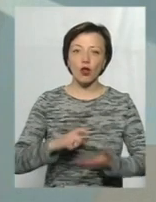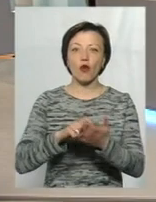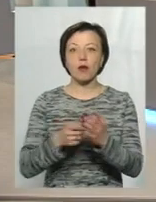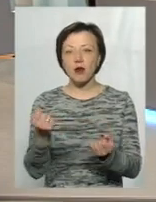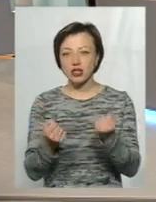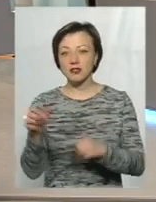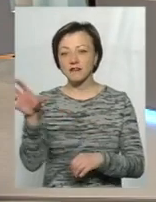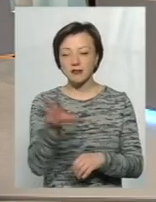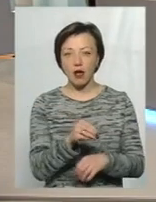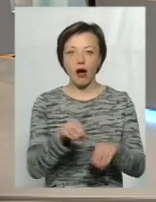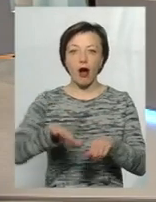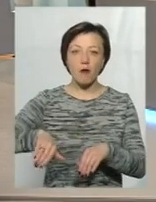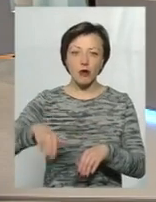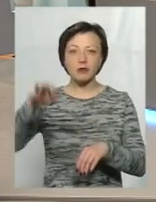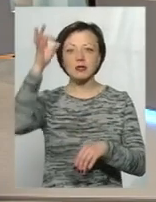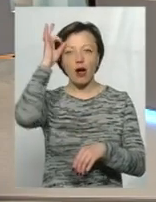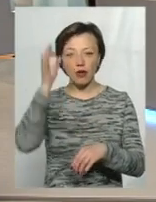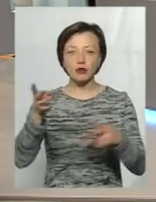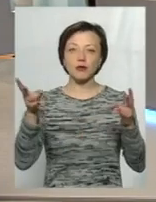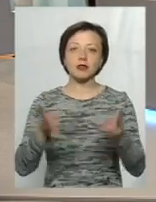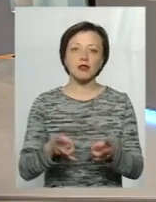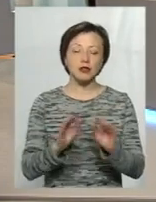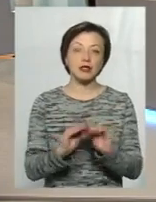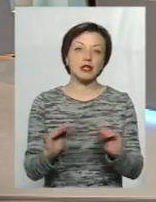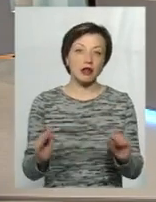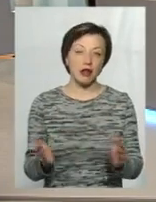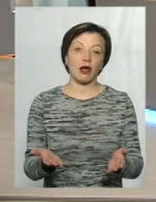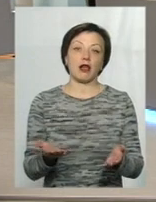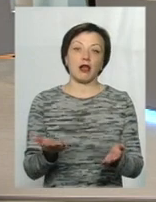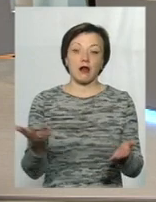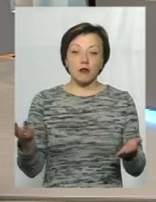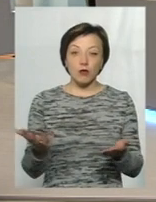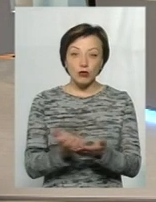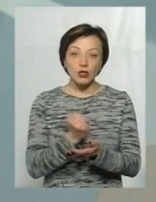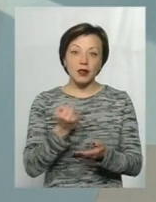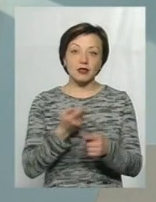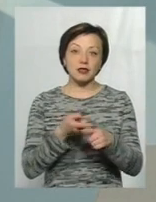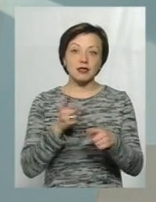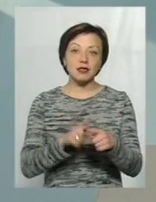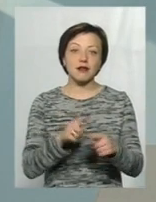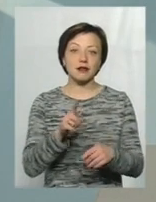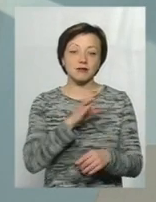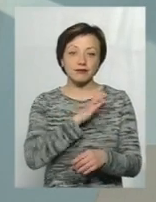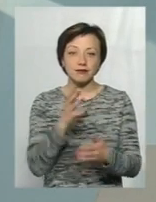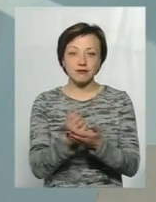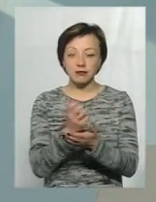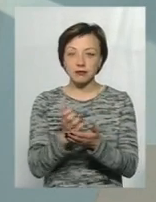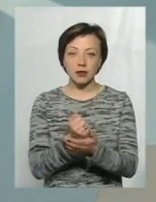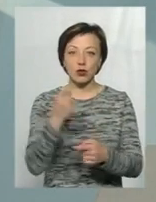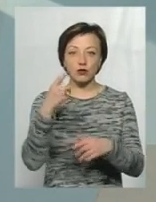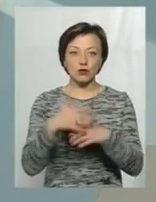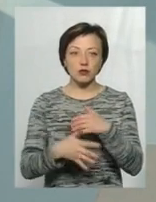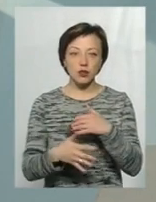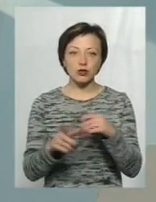все, а потім вже згадують, що необхідно. І потім виходить, що ці набуті матеріальні блага, вони розуміють, якась